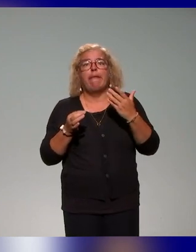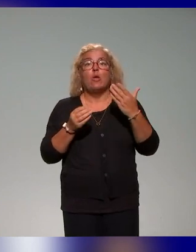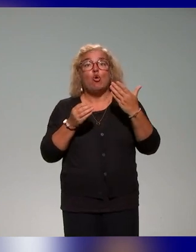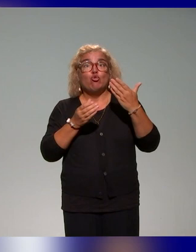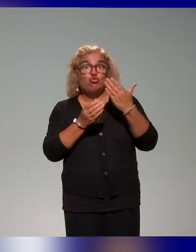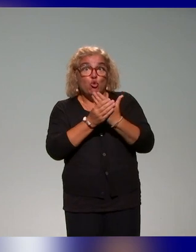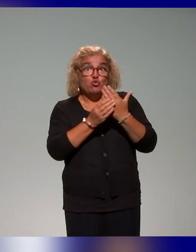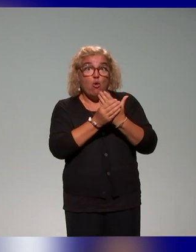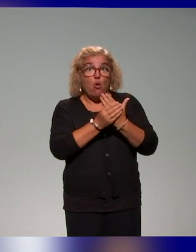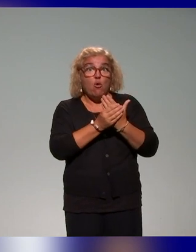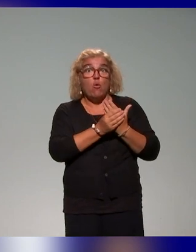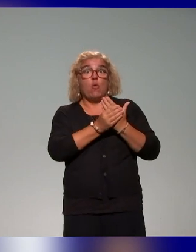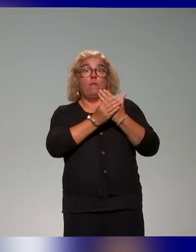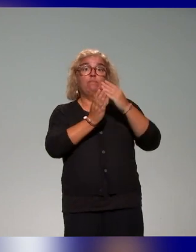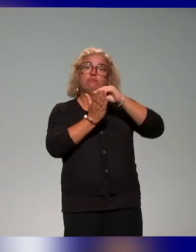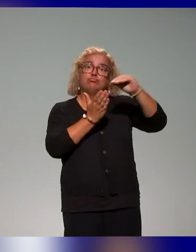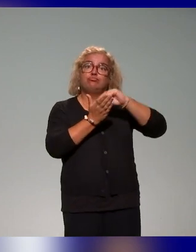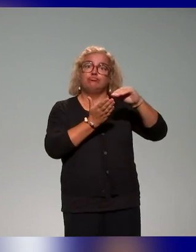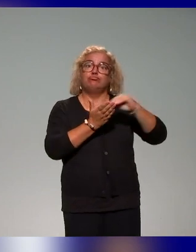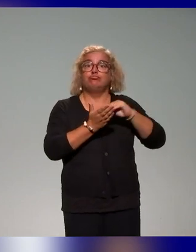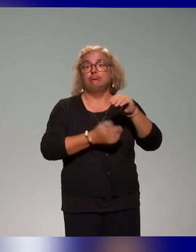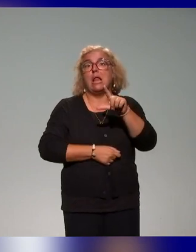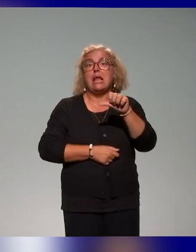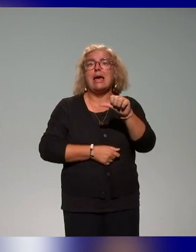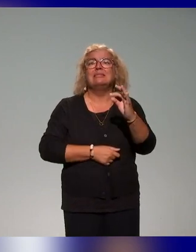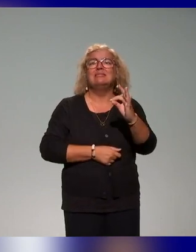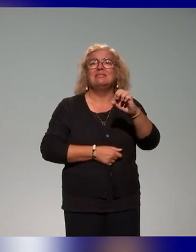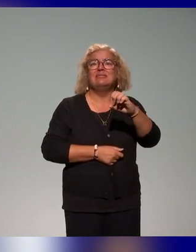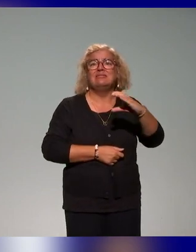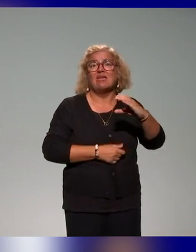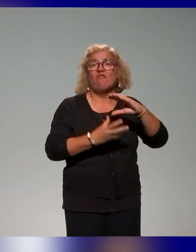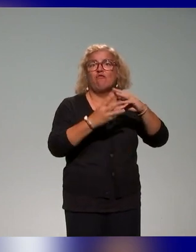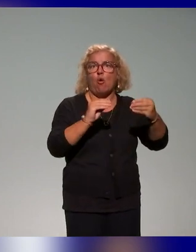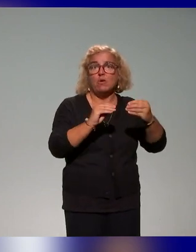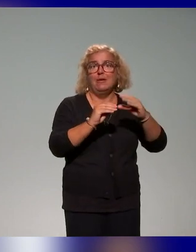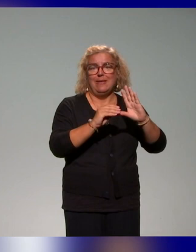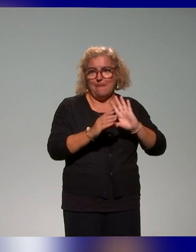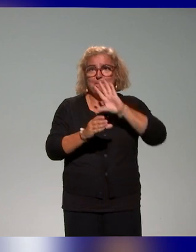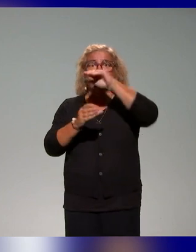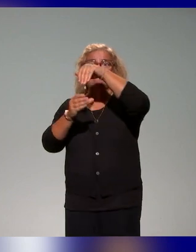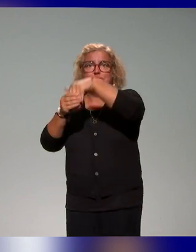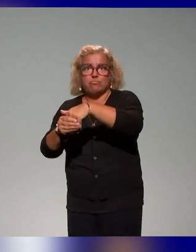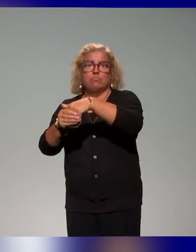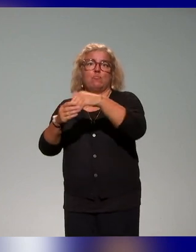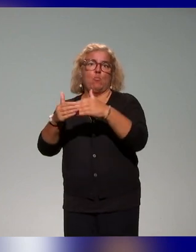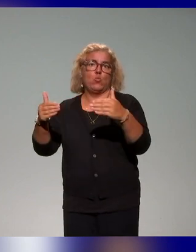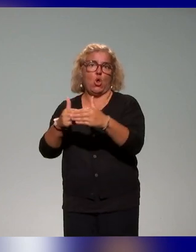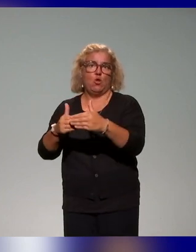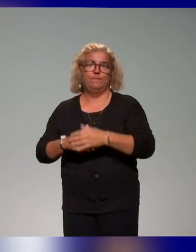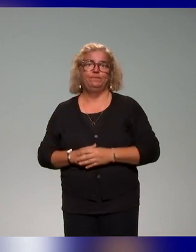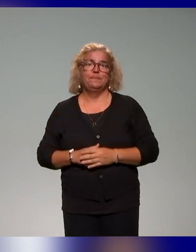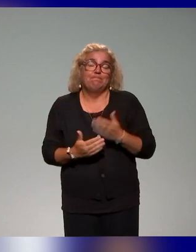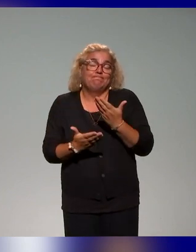vont être rédigés par exemple en LaTeX, qui vont être en format LaTeX, et de les mettre à disposition sous Moodle. Donc là, on est aussi sur la